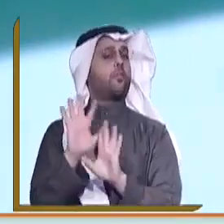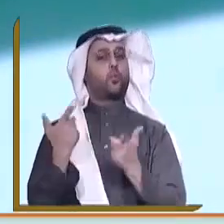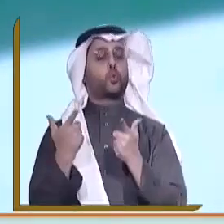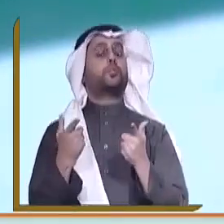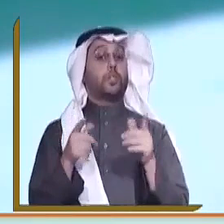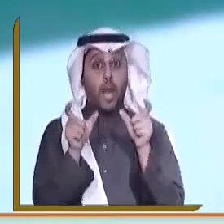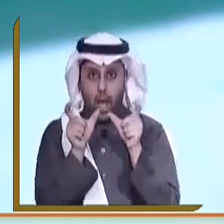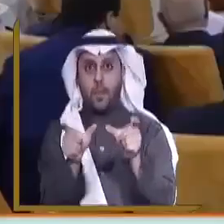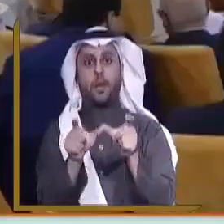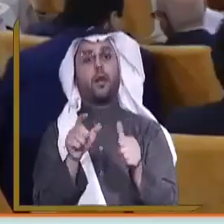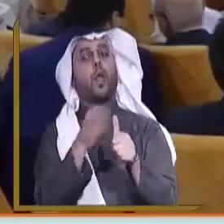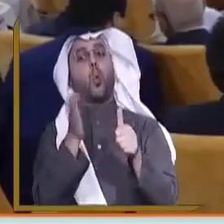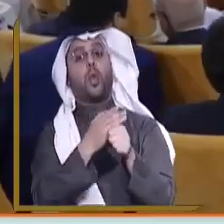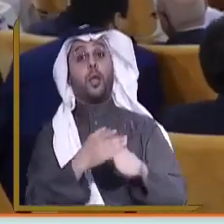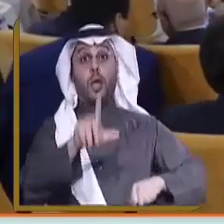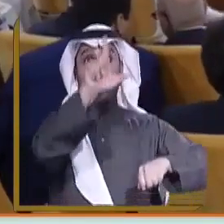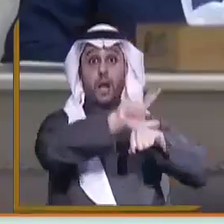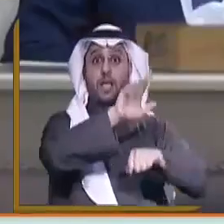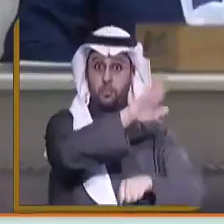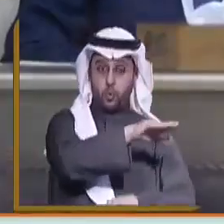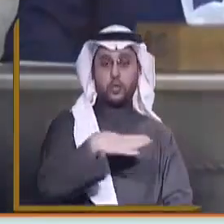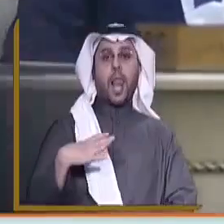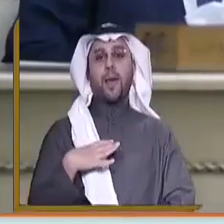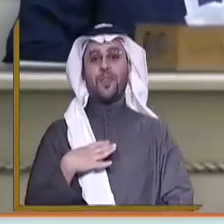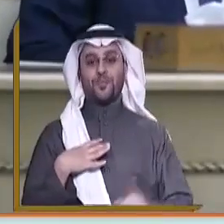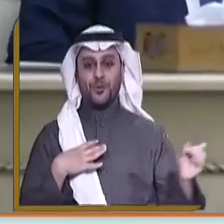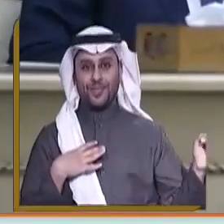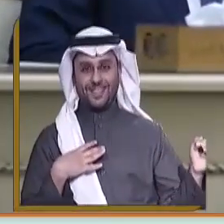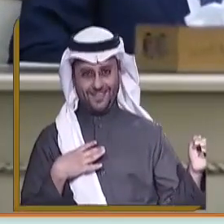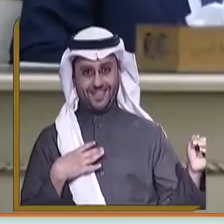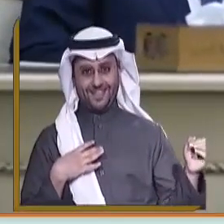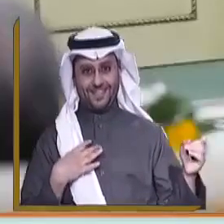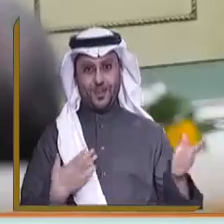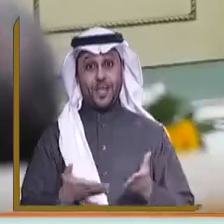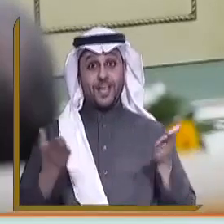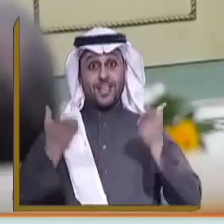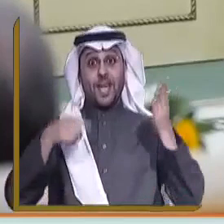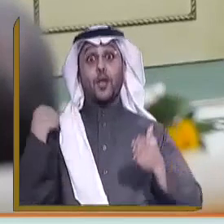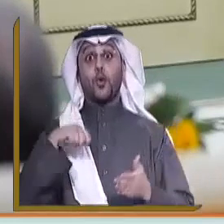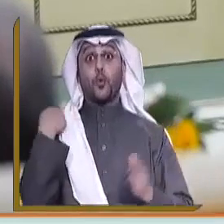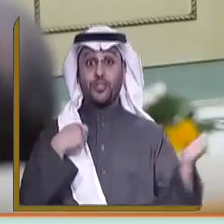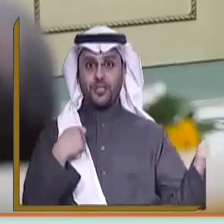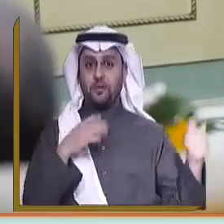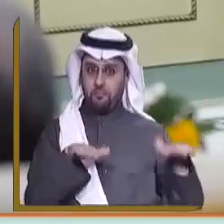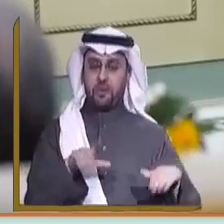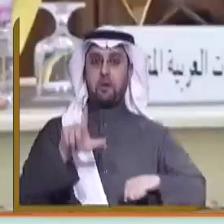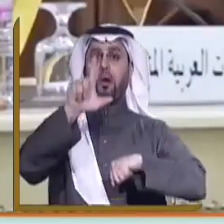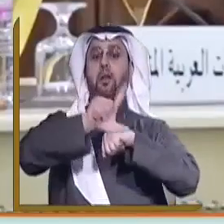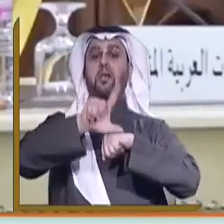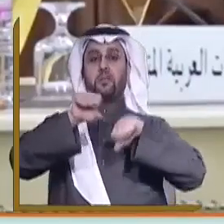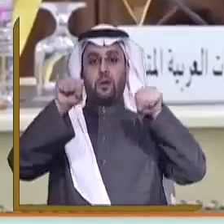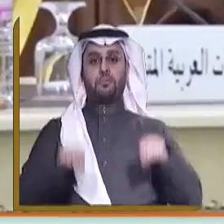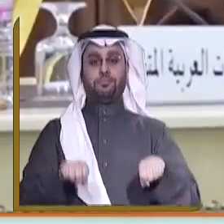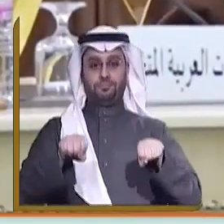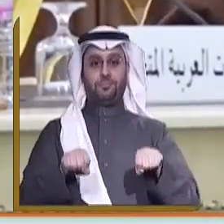العرب وراس وفد المملكه صاحب السمو الملكي الامير عبد العزيز بن سعود بن نايف وزير الداخليه الرئيس